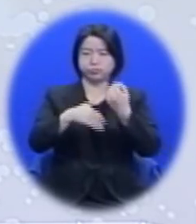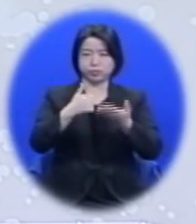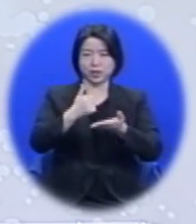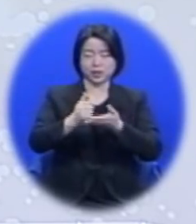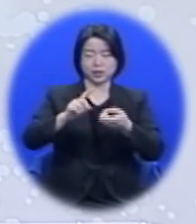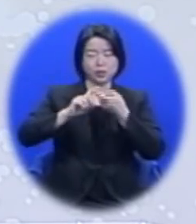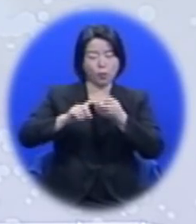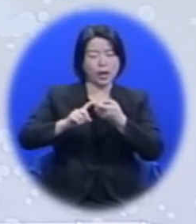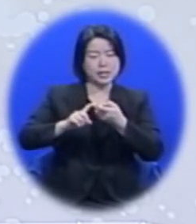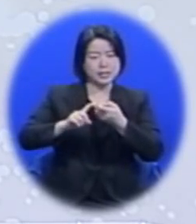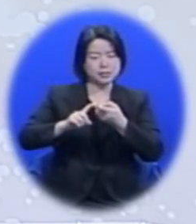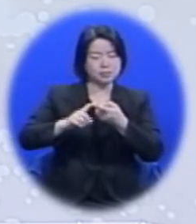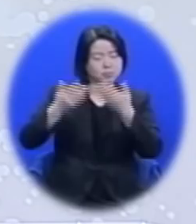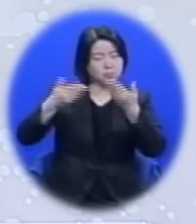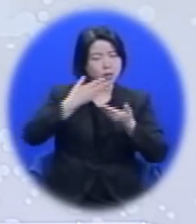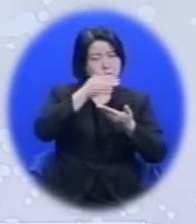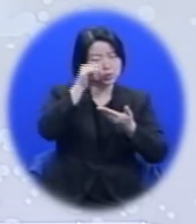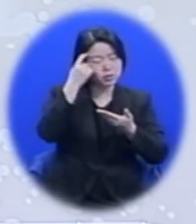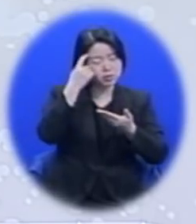관심의 대상일까,